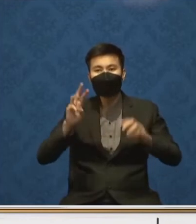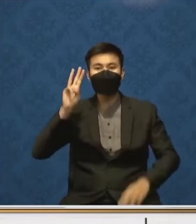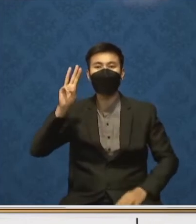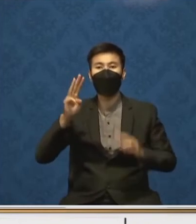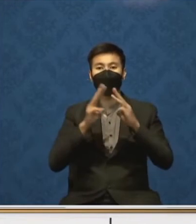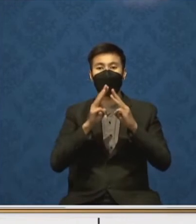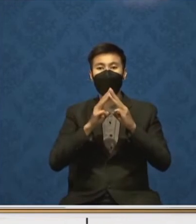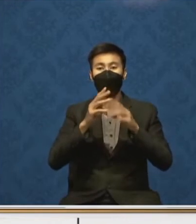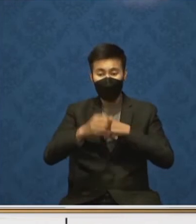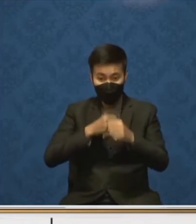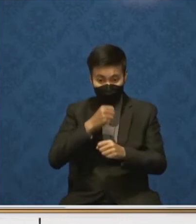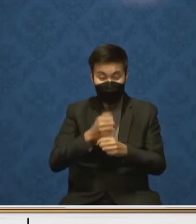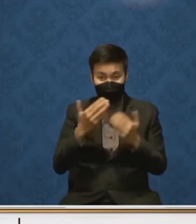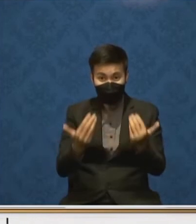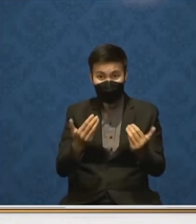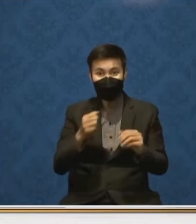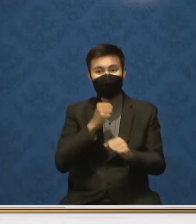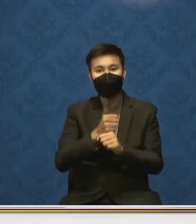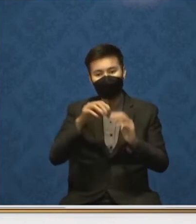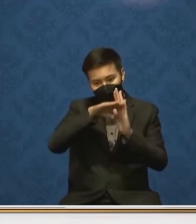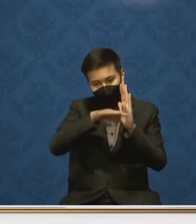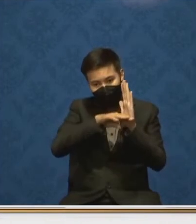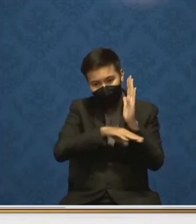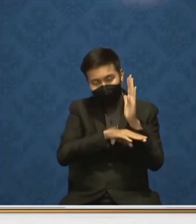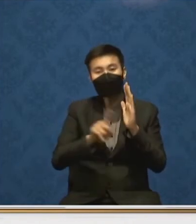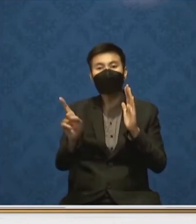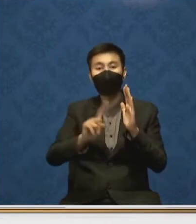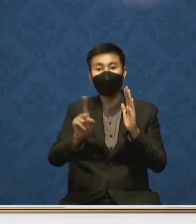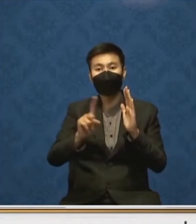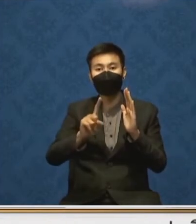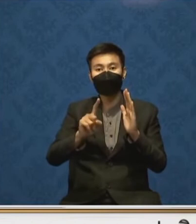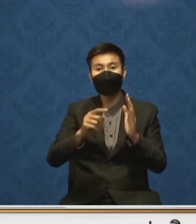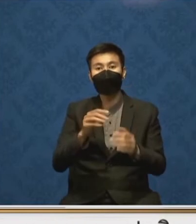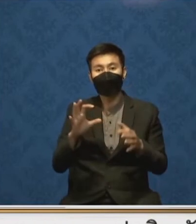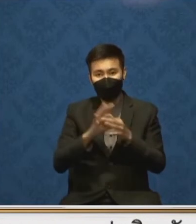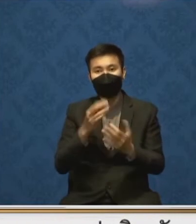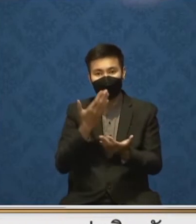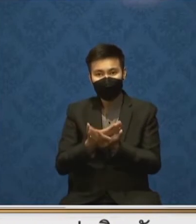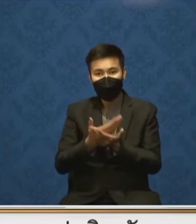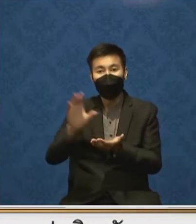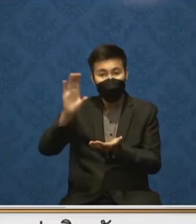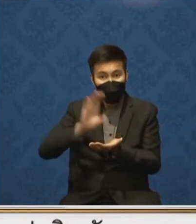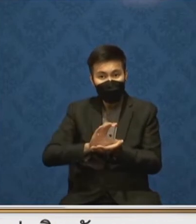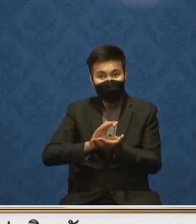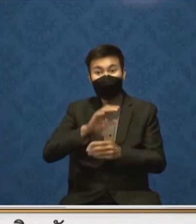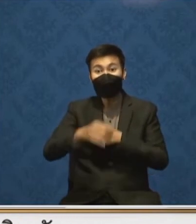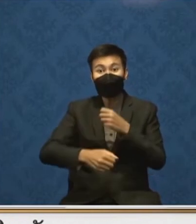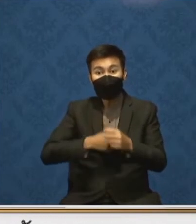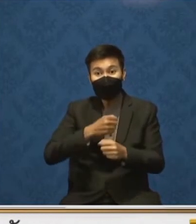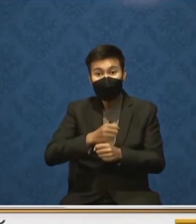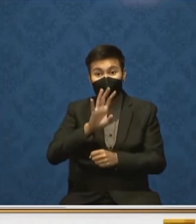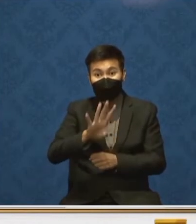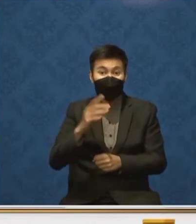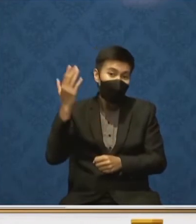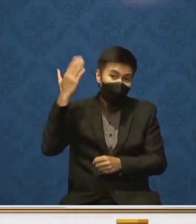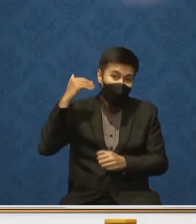จะมีกดำเิน นโยบายอย่ไรผ่านการใช้จายงบประมาณแต่ว่ที่ 4 ปี ผ่านมาเราไมเห็นอะไร